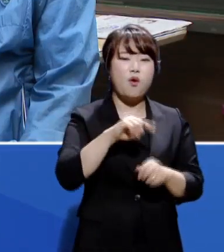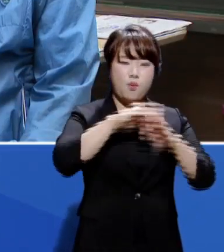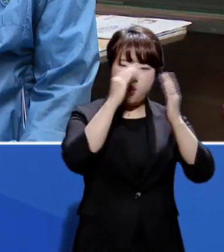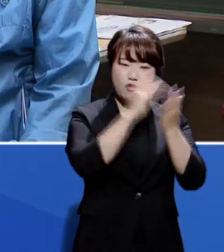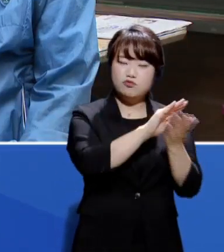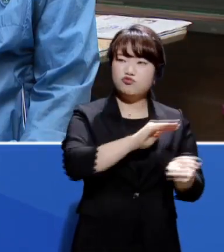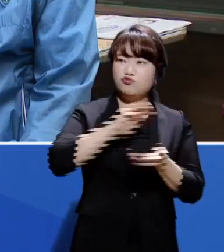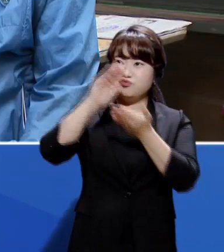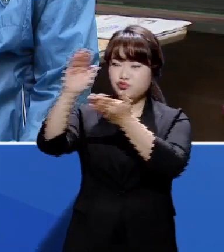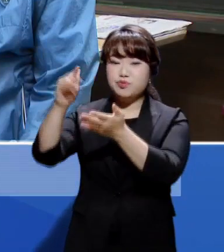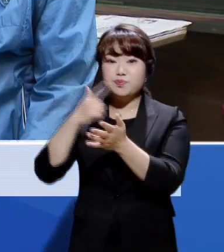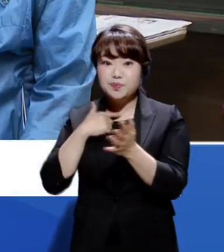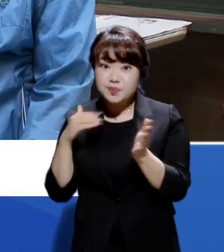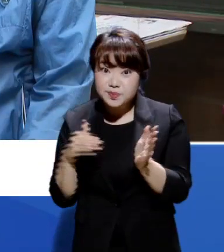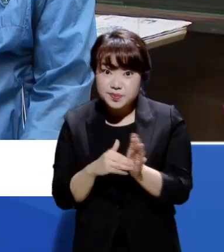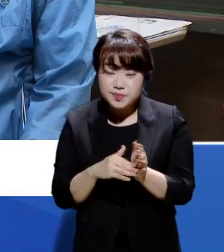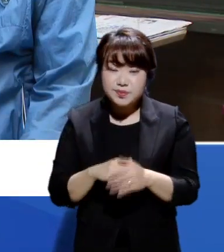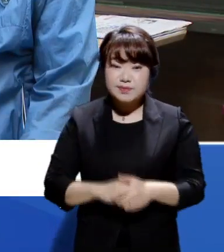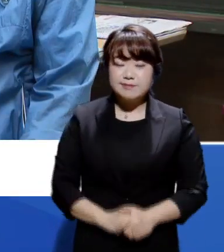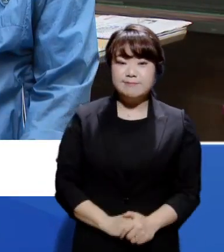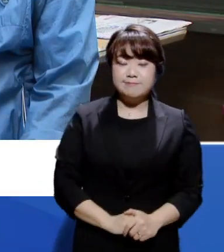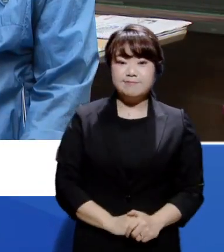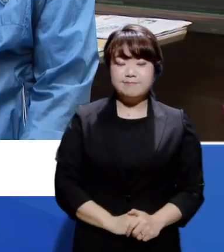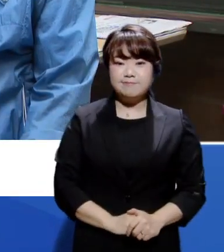측의 입장은 어떻습니까?